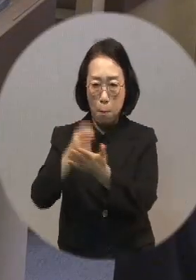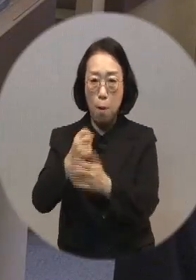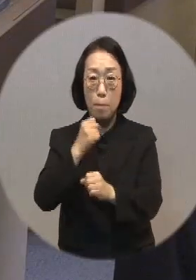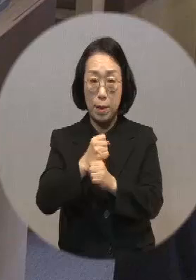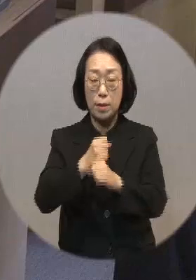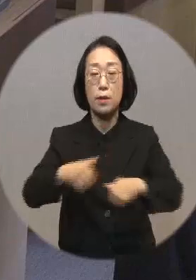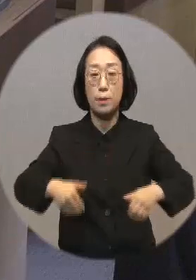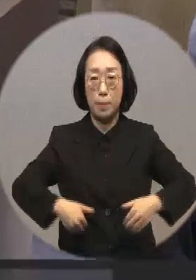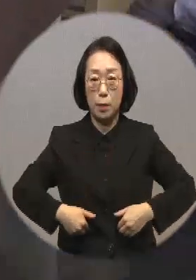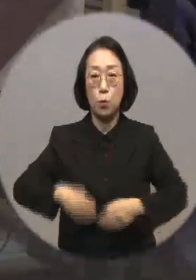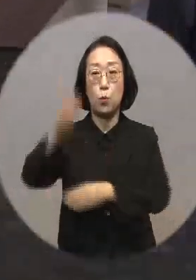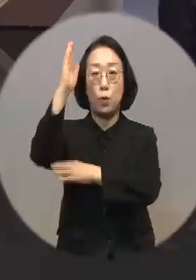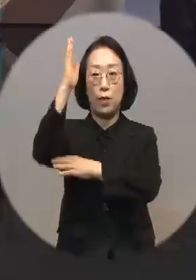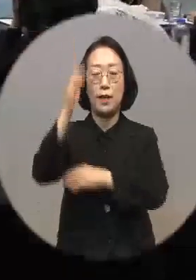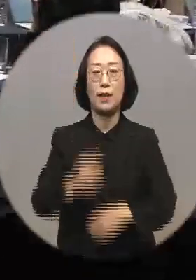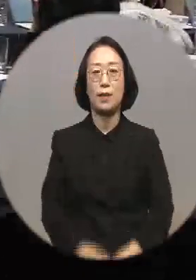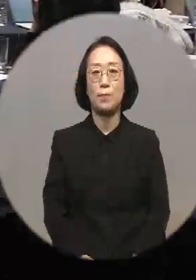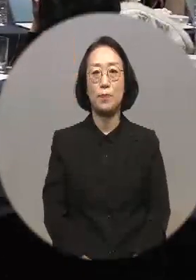한다고 강조했습니다.